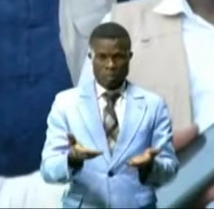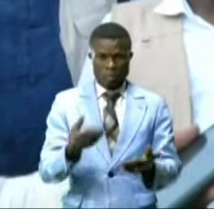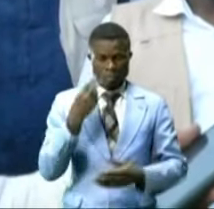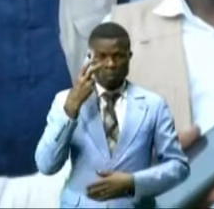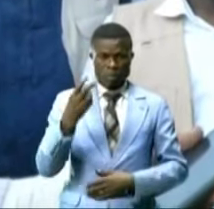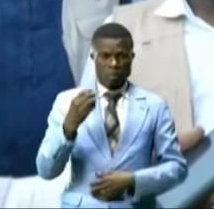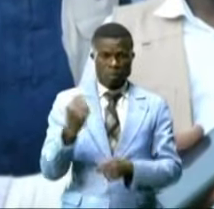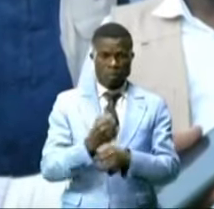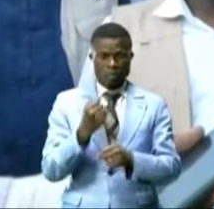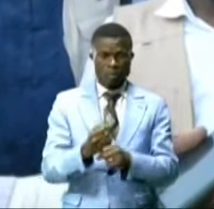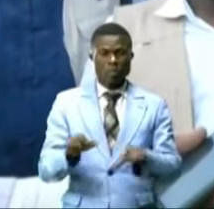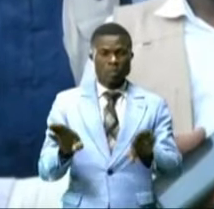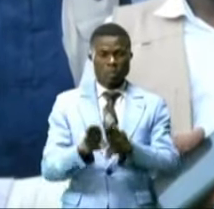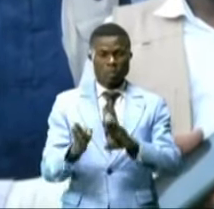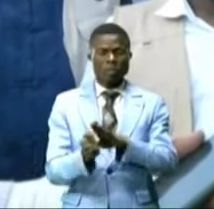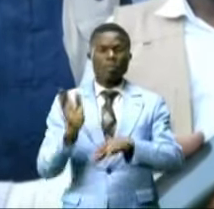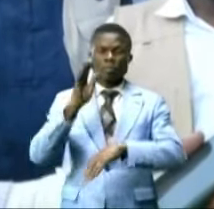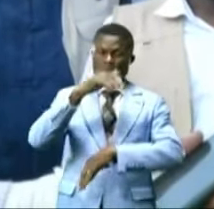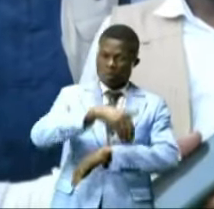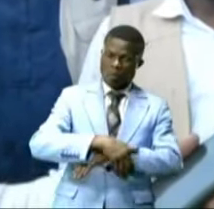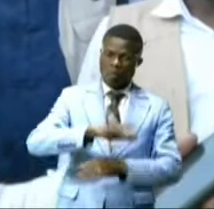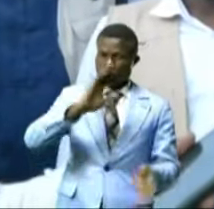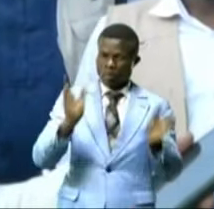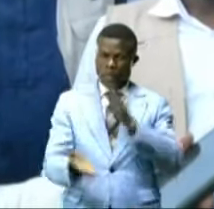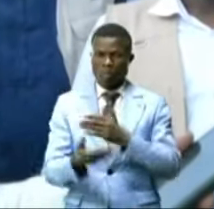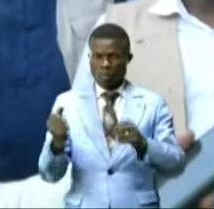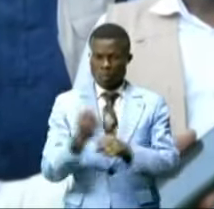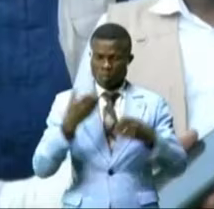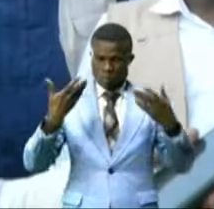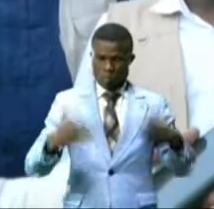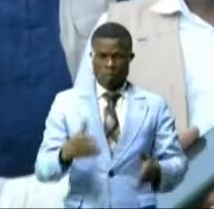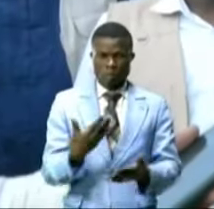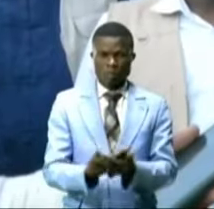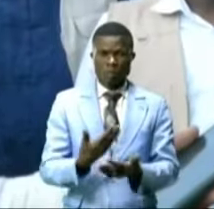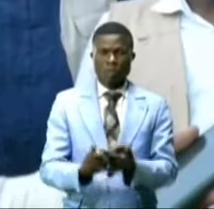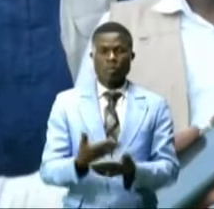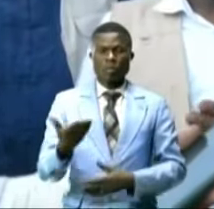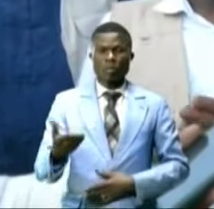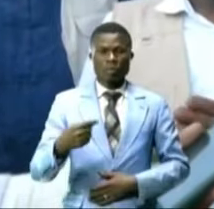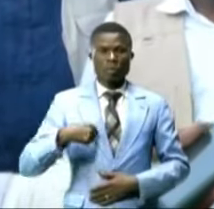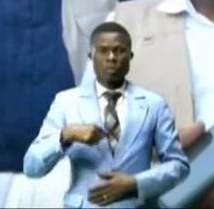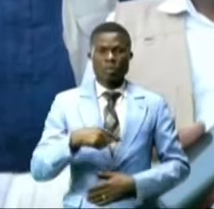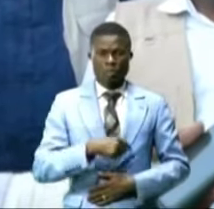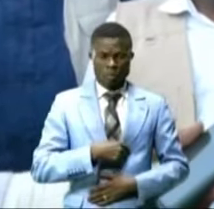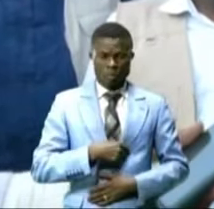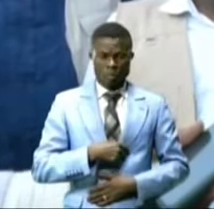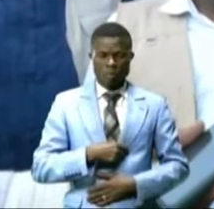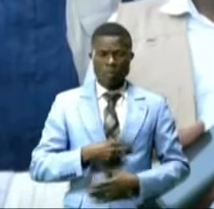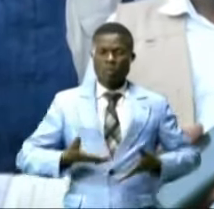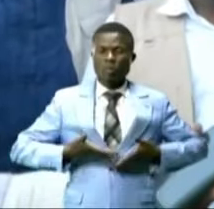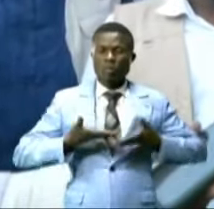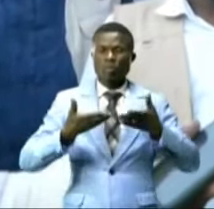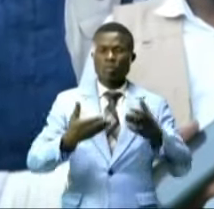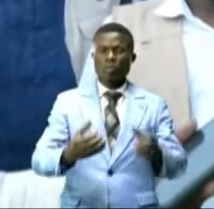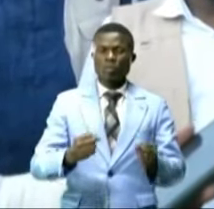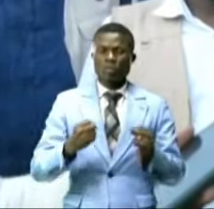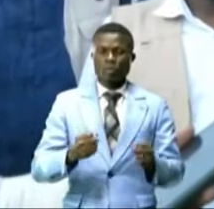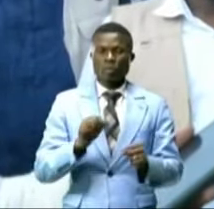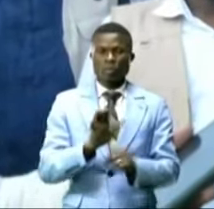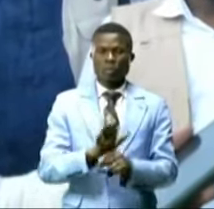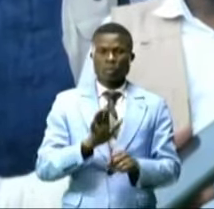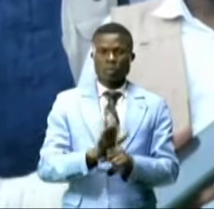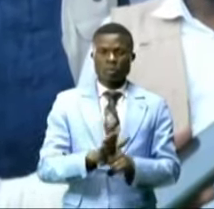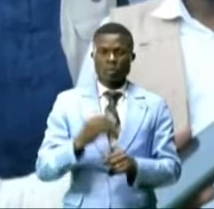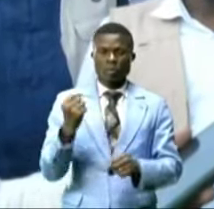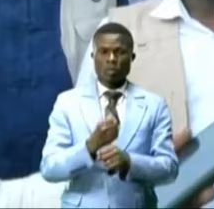travailler jour et nuit pour que nous puissions terminer le travail aujourd'hui. Donc nous avons dû comprimer, n'est-ce pas,